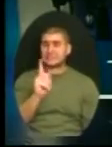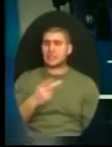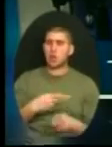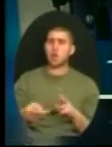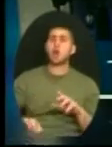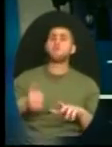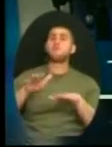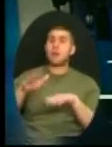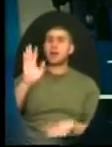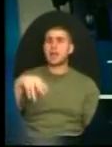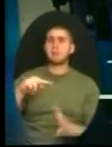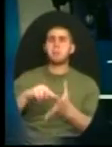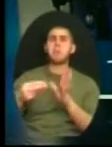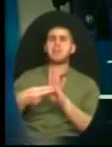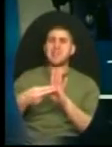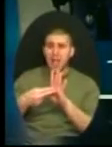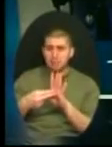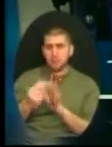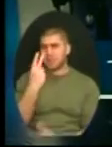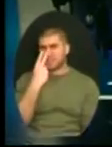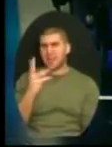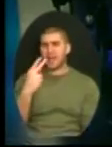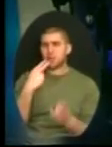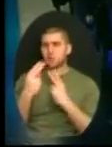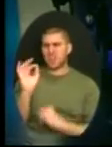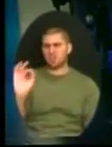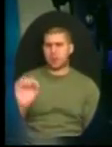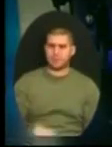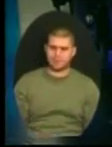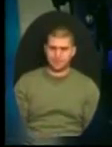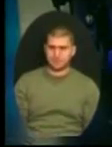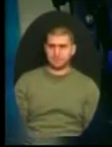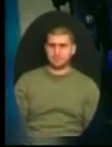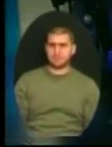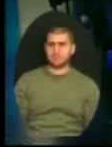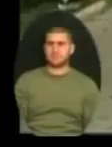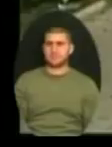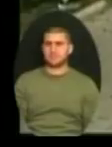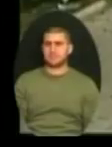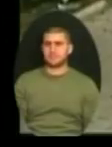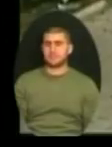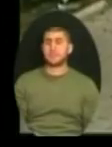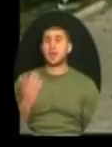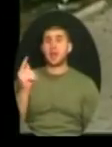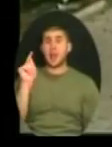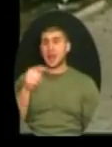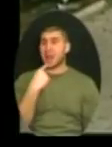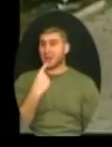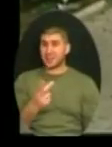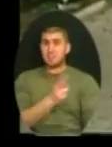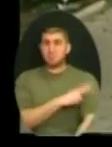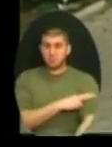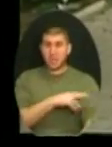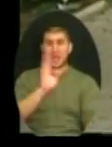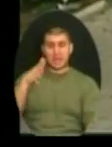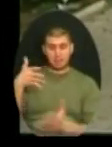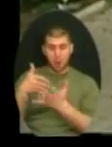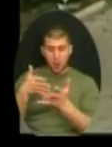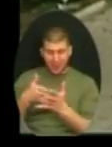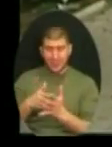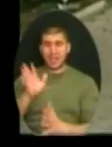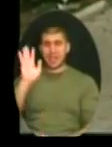לא רק ראש הממשלה, גם הפוליטיקאים. בואו נראה איך הם מגיבים על הדברים. לבוא ולהגיד שהמשטרה תהיה גם